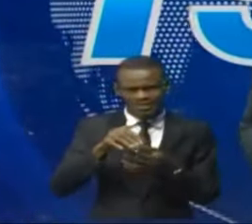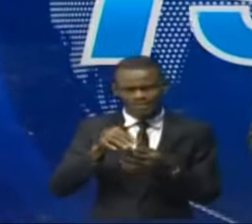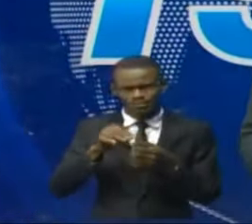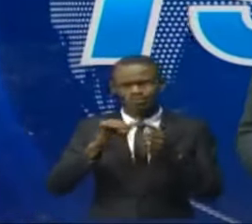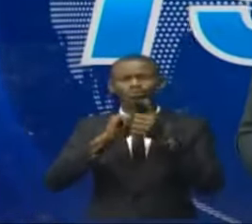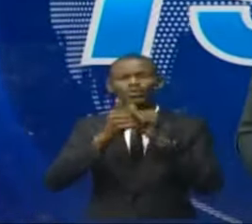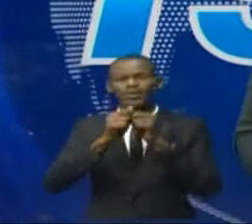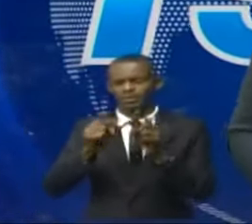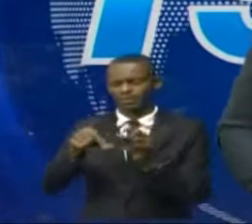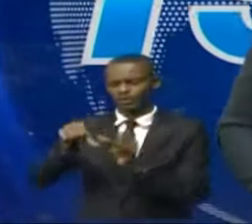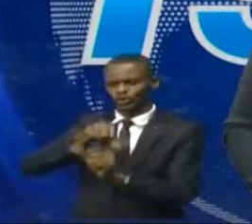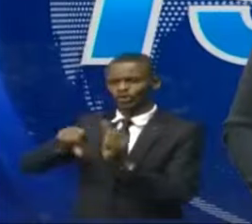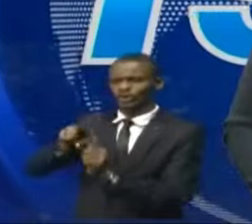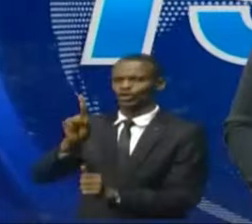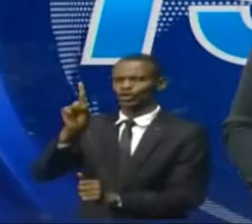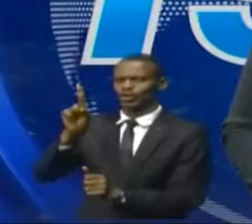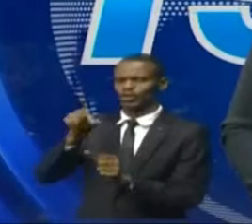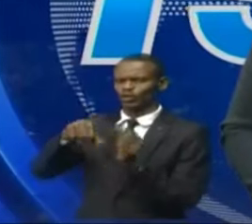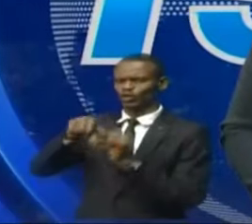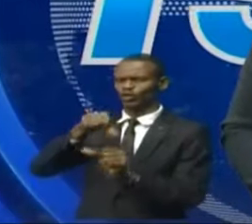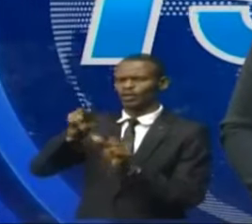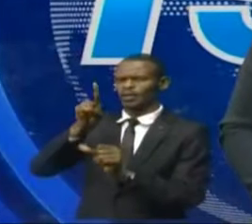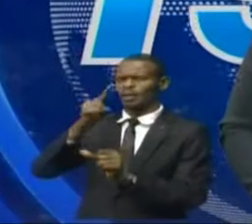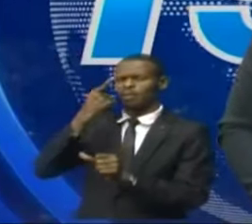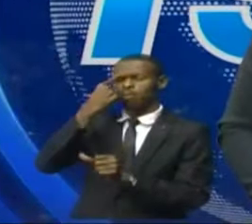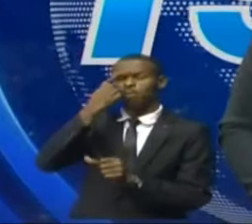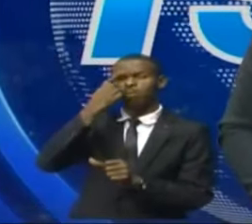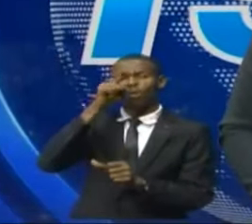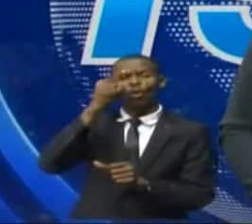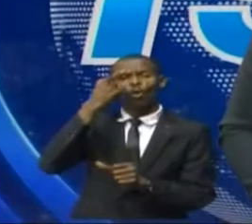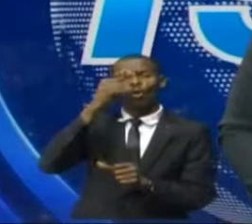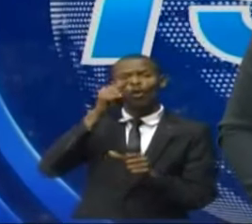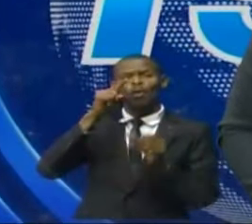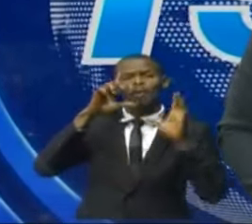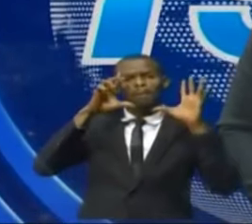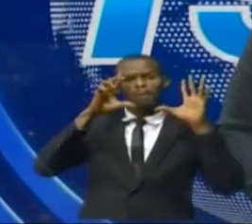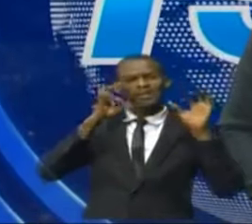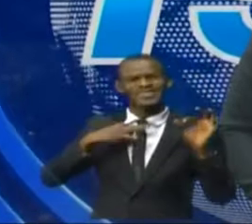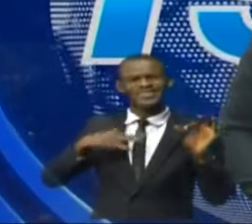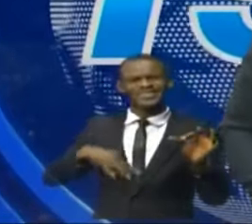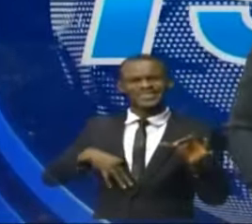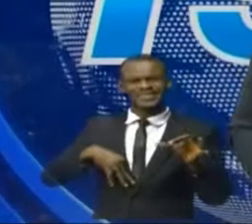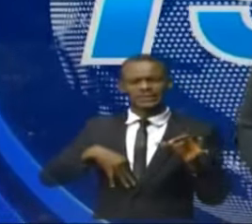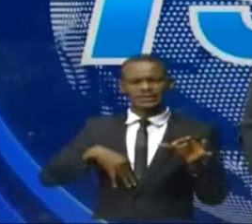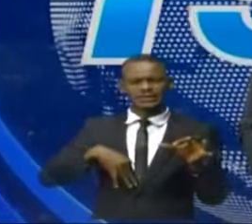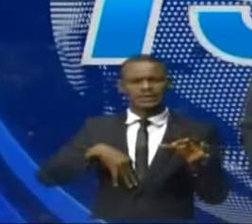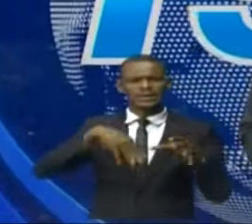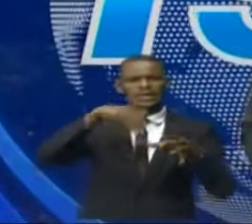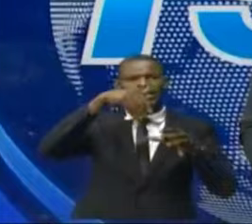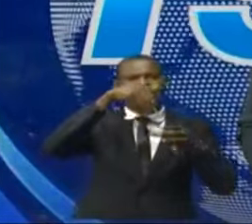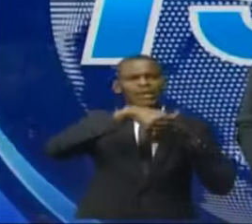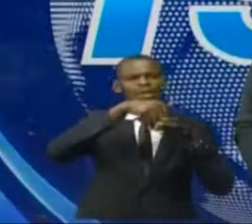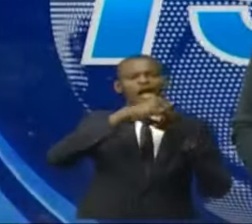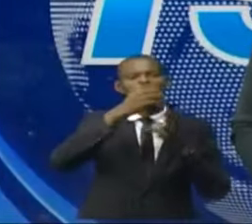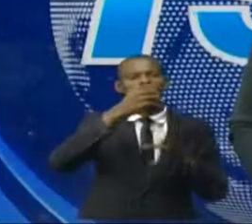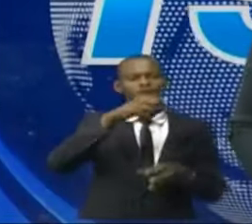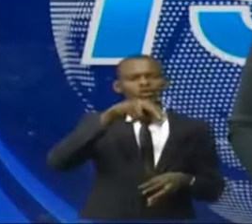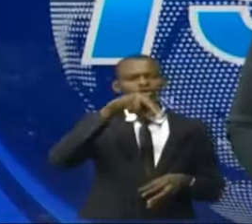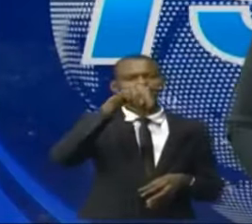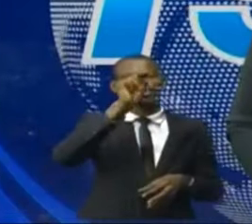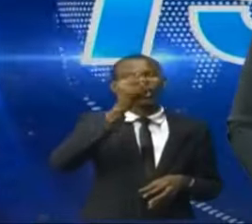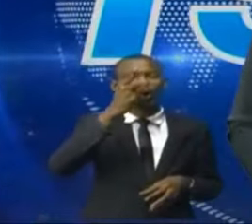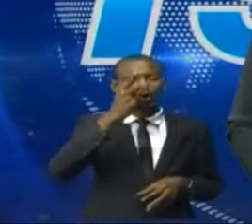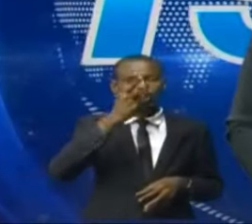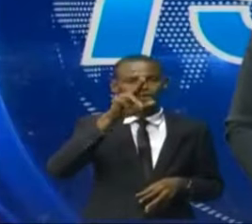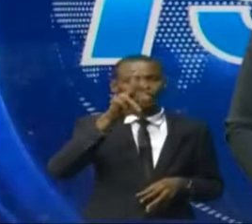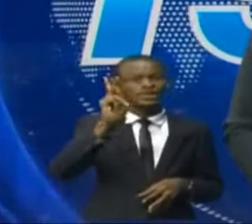cette structure président de la République, le Baraza, la Ouéza au Nord Kivu, remercie le garant de la nation pour avoir nommé